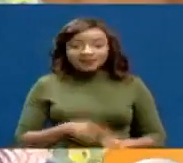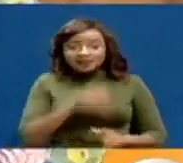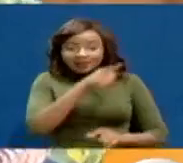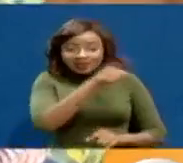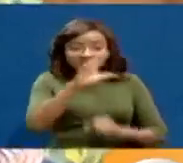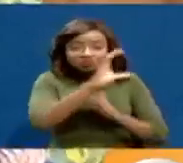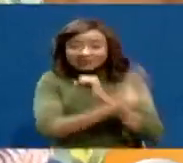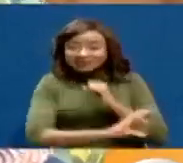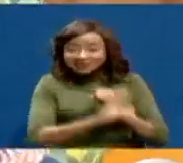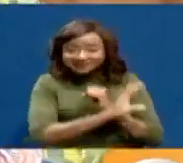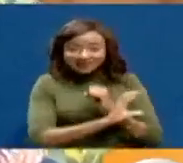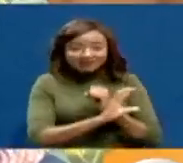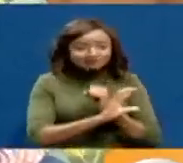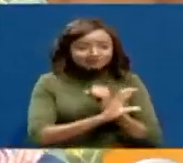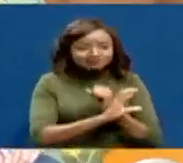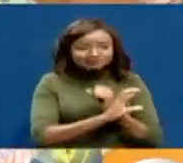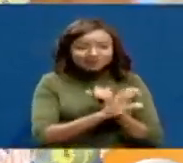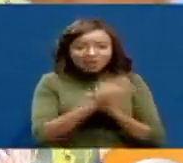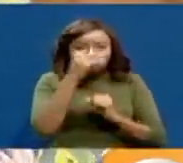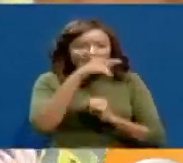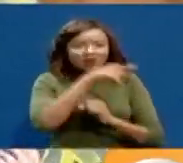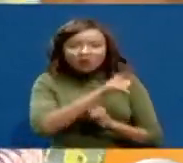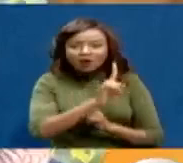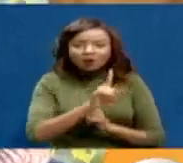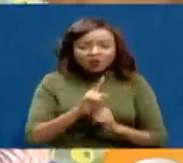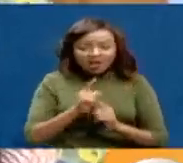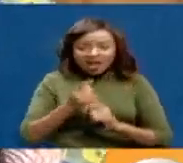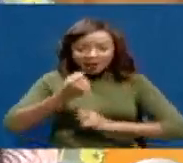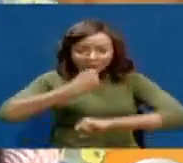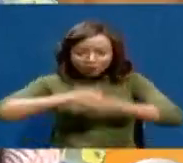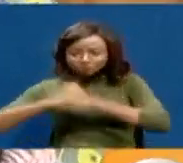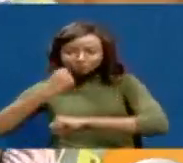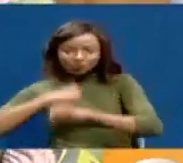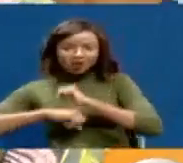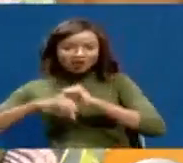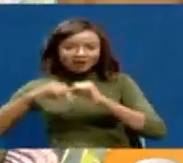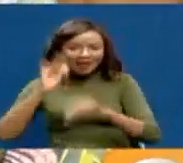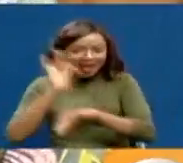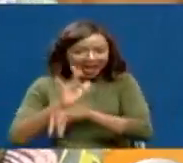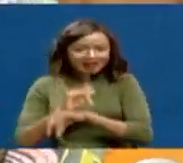Mataifa ambao sasa kwa sababu hawakuchukua hatua mapema,